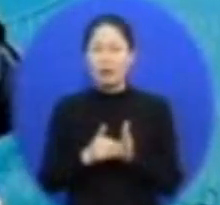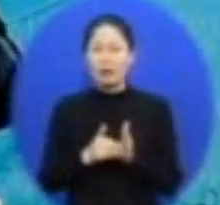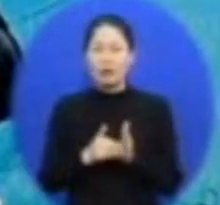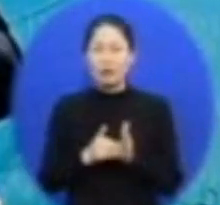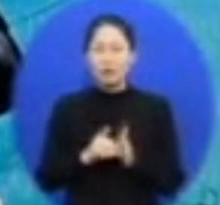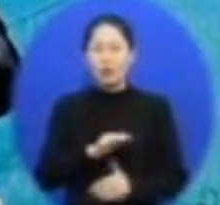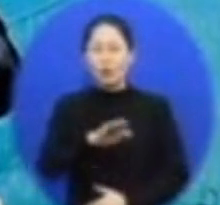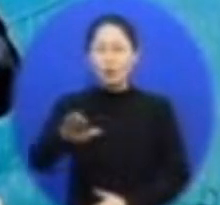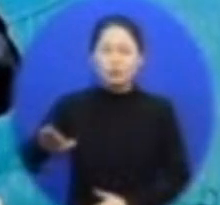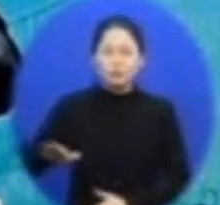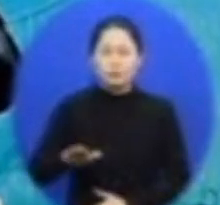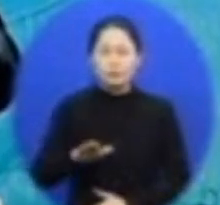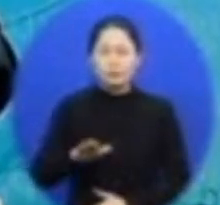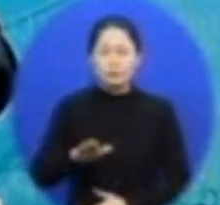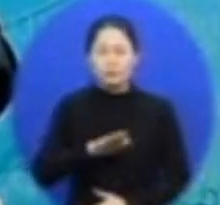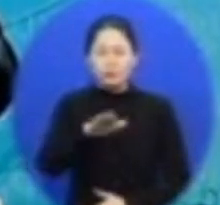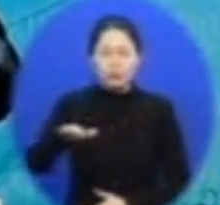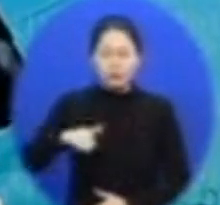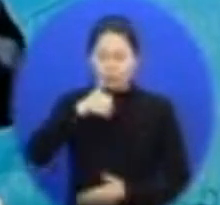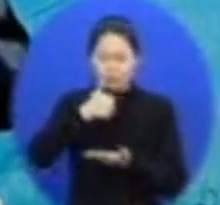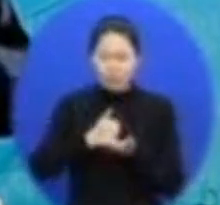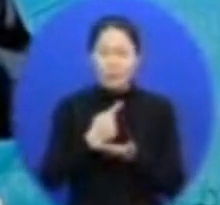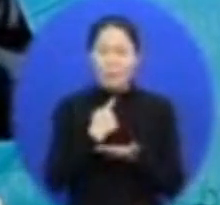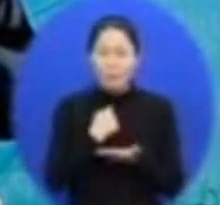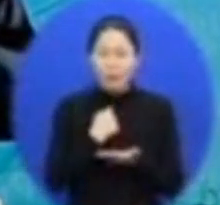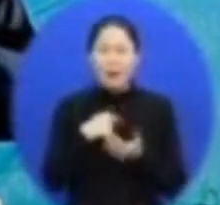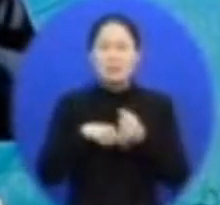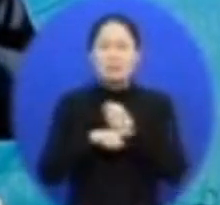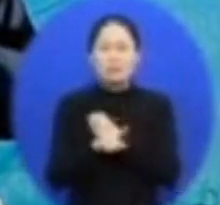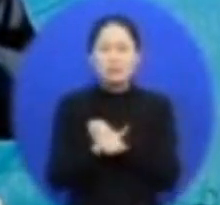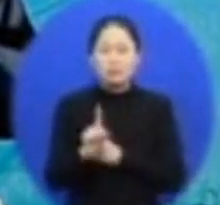우리가 죄 짓는 이유